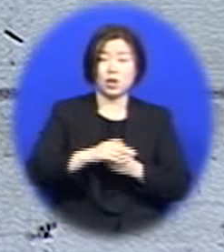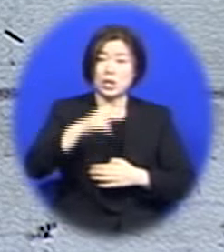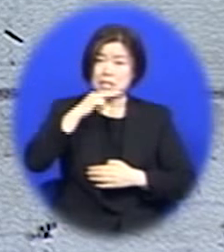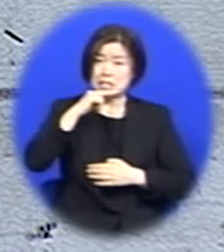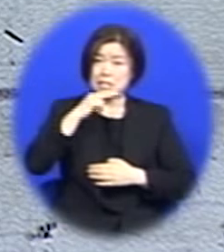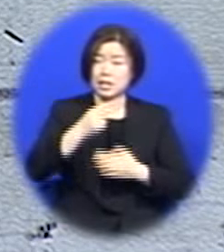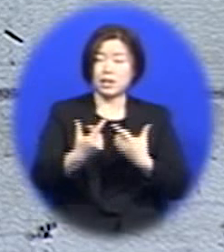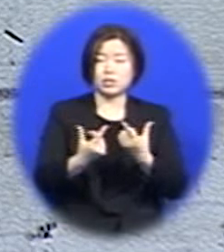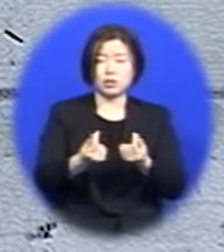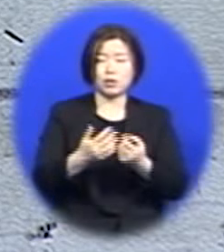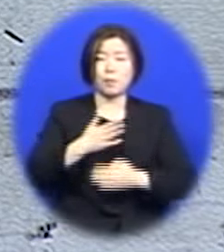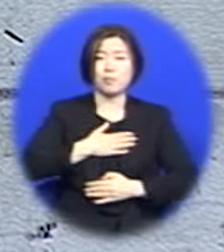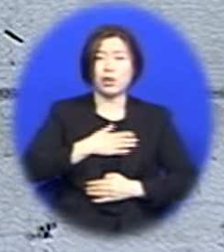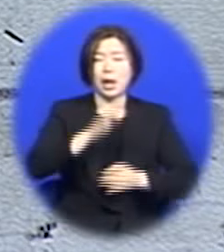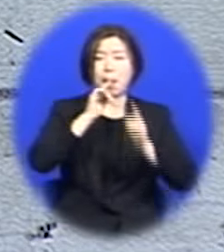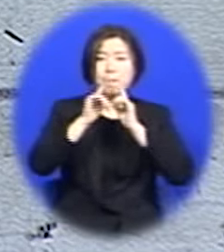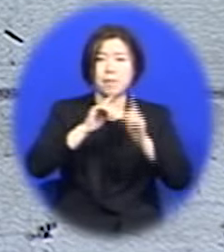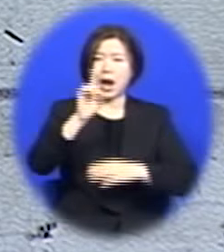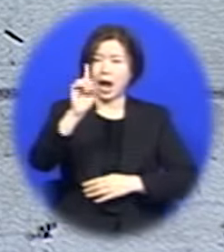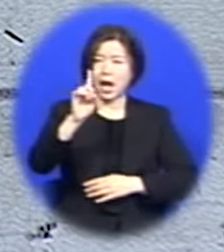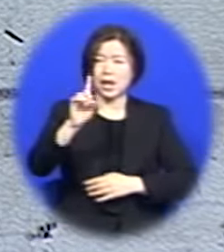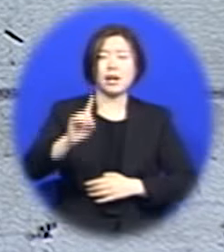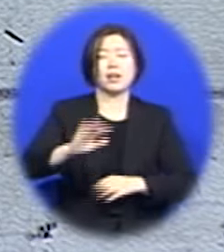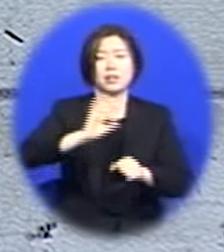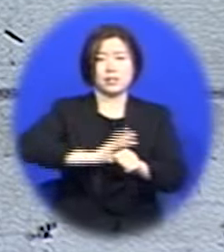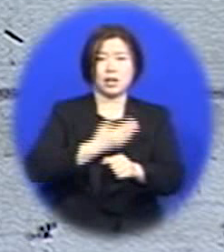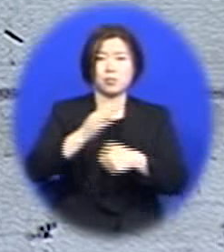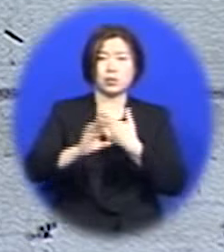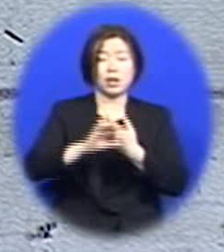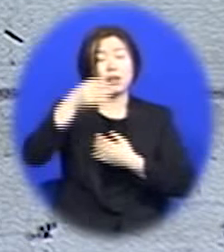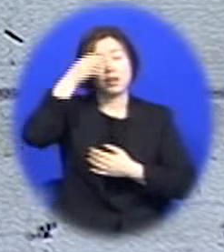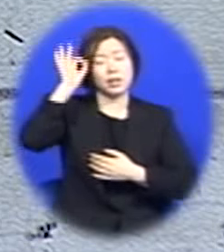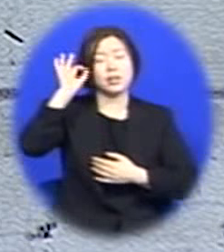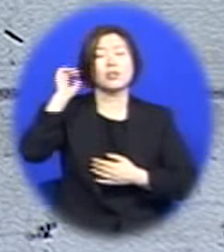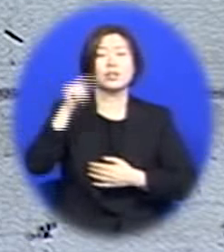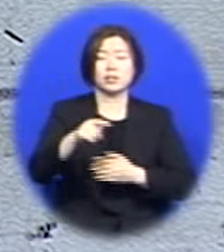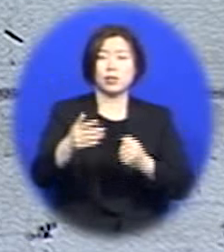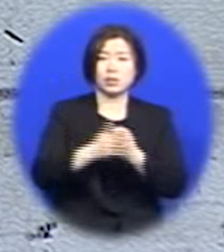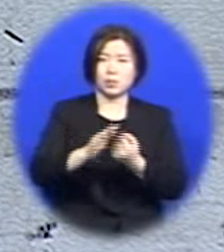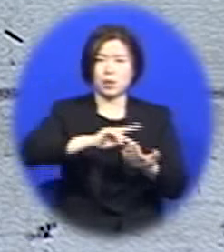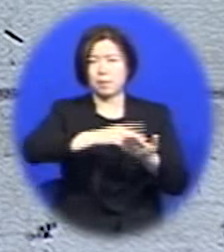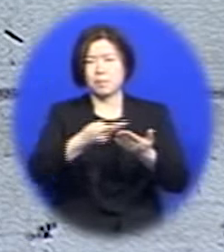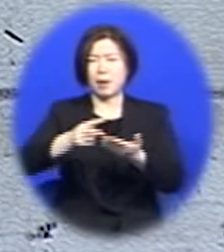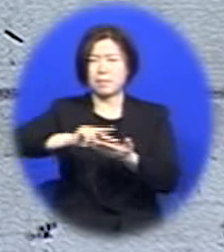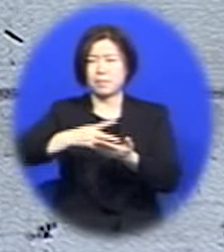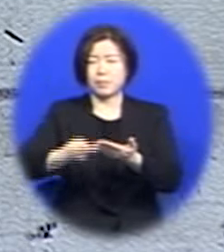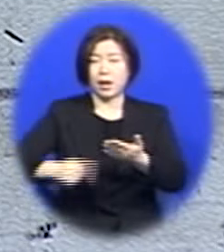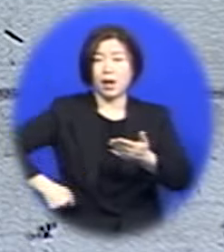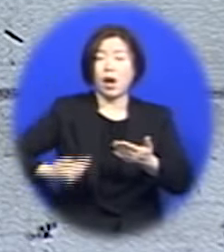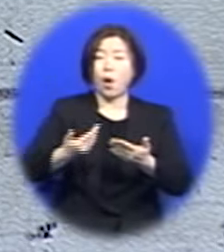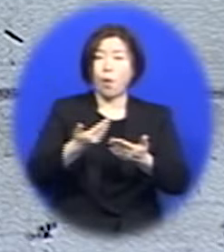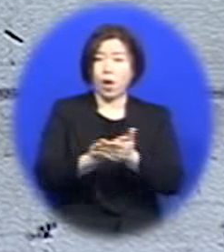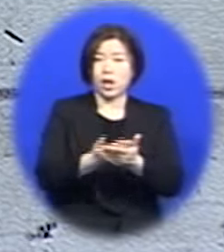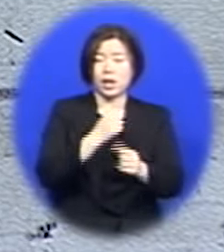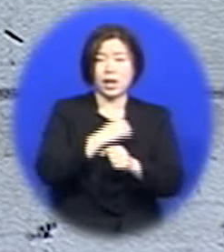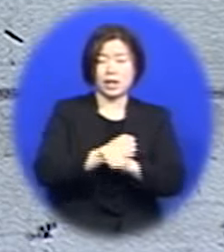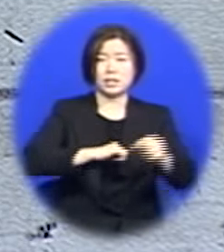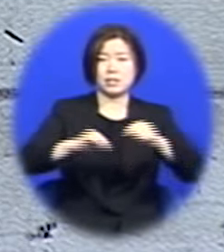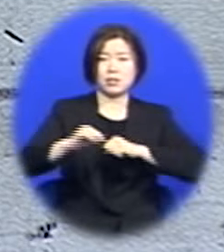이사야처럼 내 말 한마디 잘못한 거 깨달아지고 그것 때문에 떼굴떼굴 굴면서 회개하는 역사가